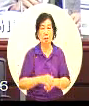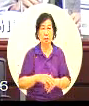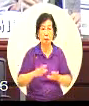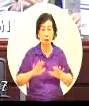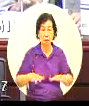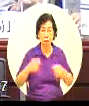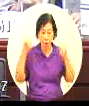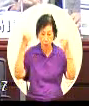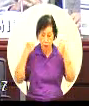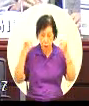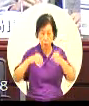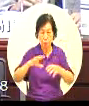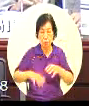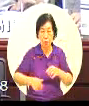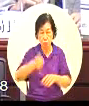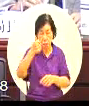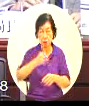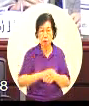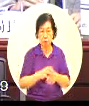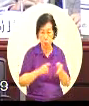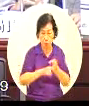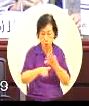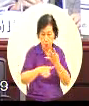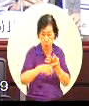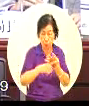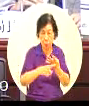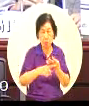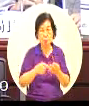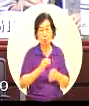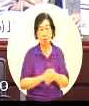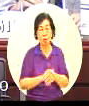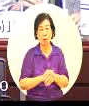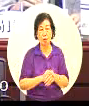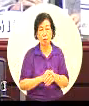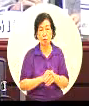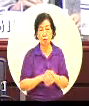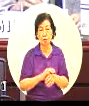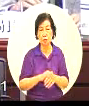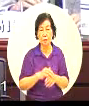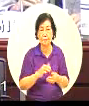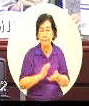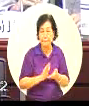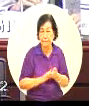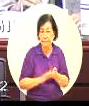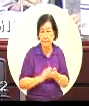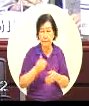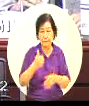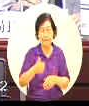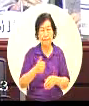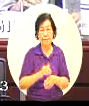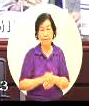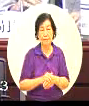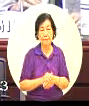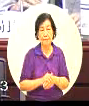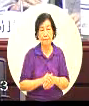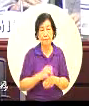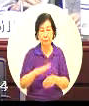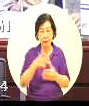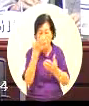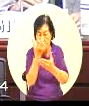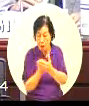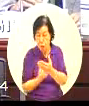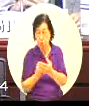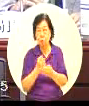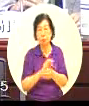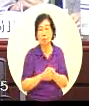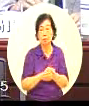长也是非常的专业优秀，那我们认为说怎么样子留住人才，留住好的专